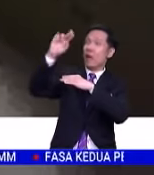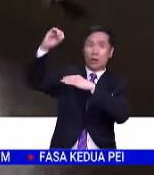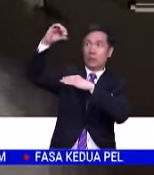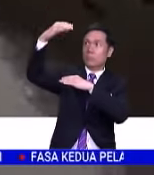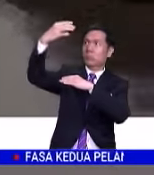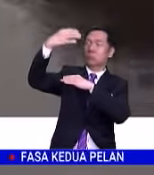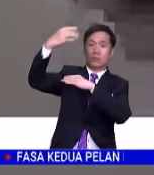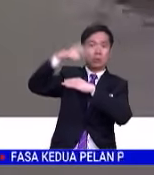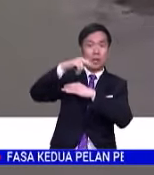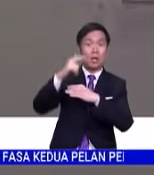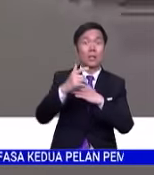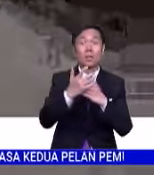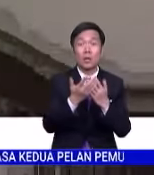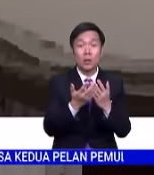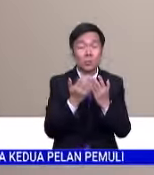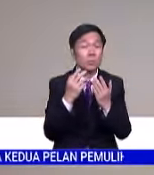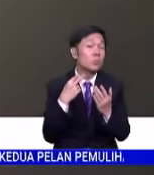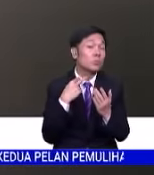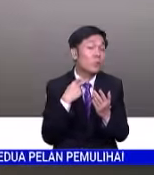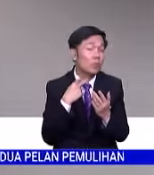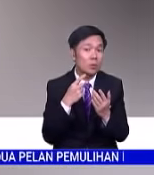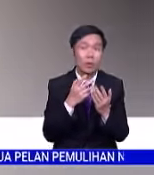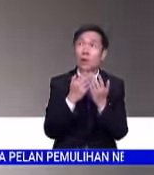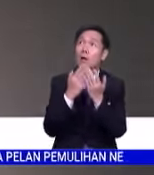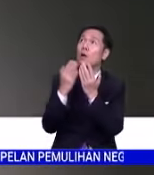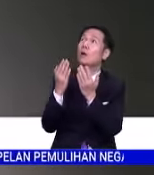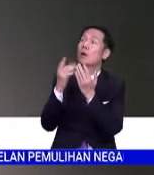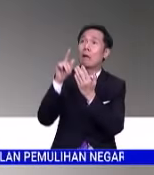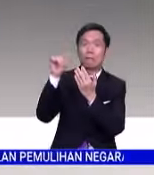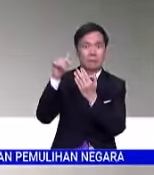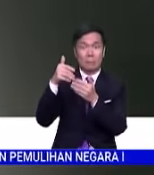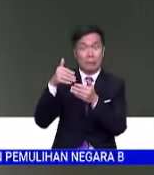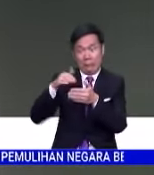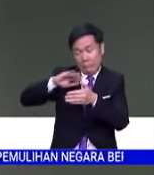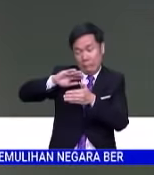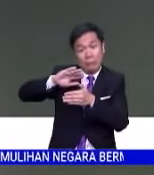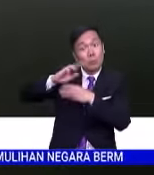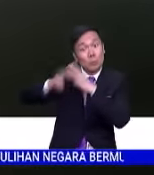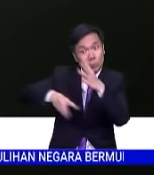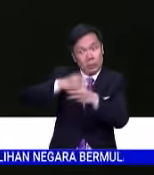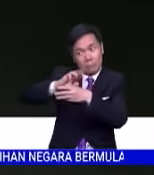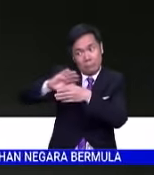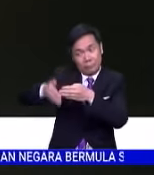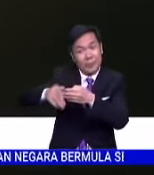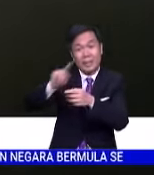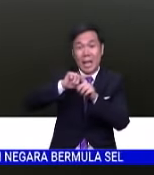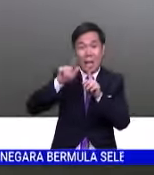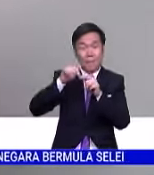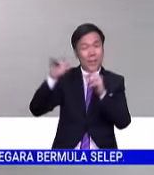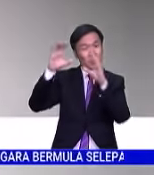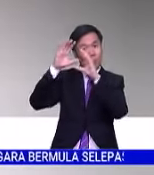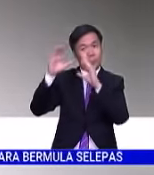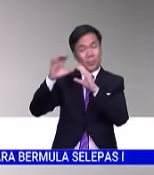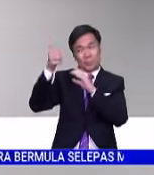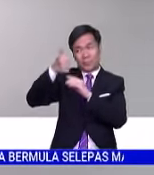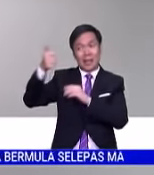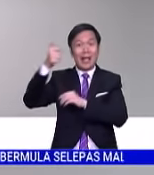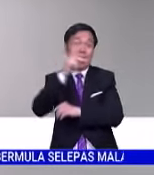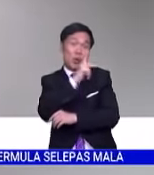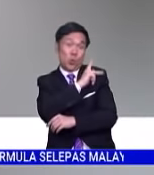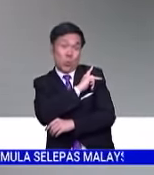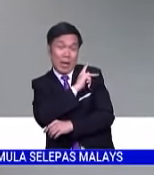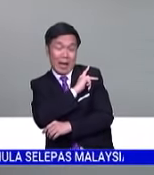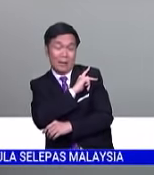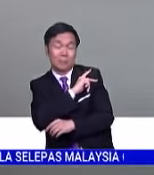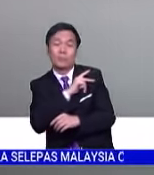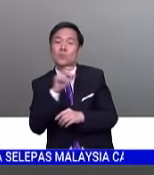rakaman video berkenaan turut mengaitkan kejadian itu dengan tanda-tanda hari kiamat. Bagaimanapun, Ketua Stesen Meteorologi Sultan Hasanuddin